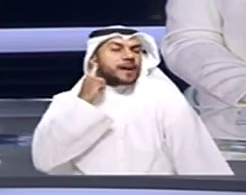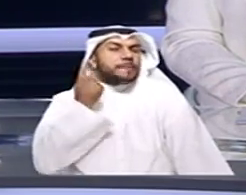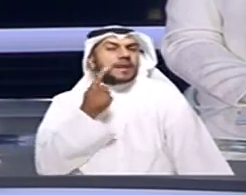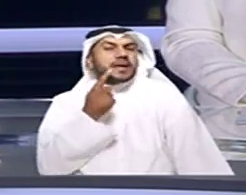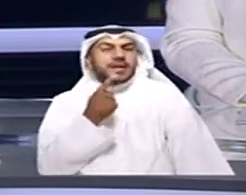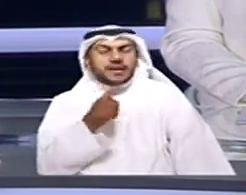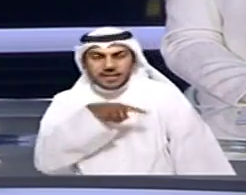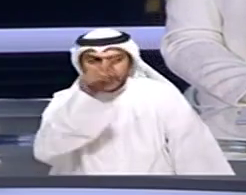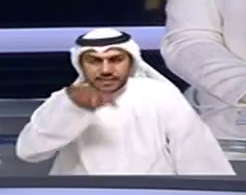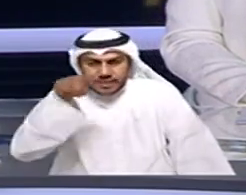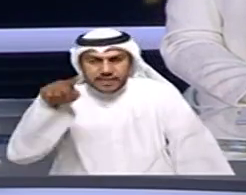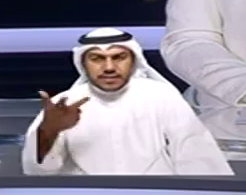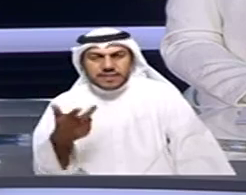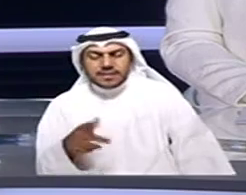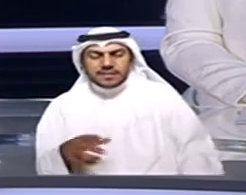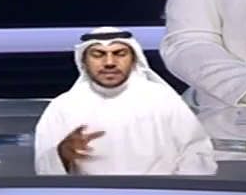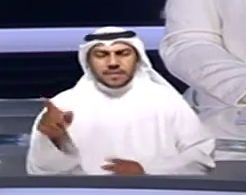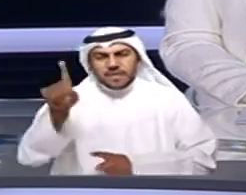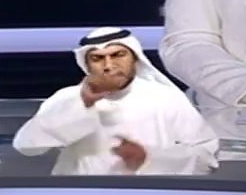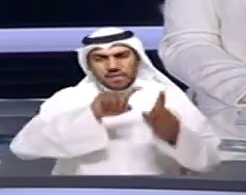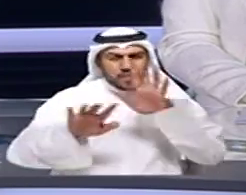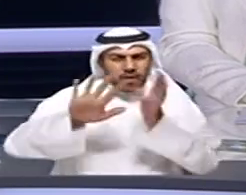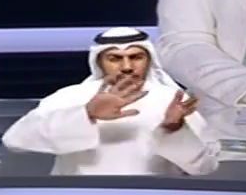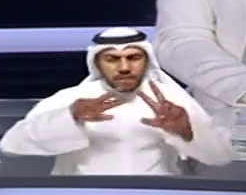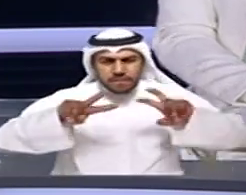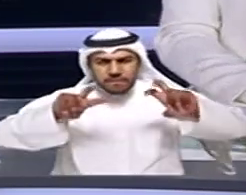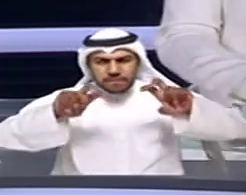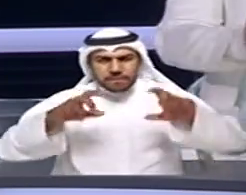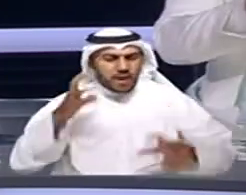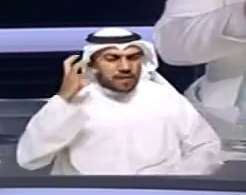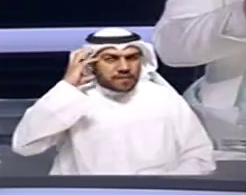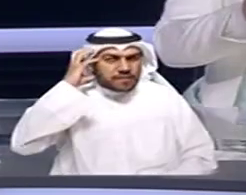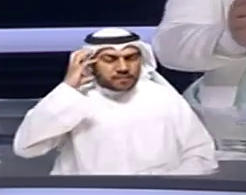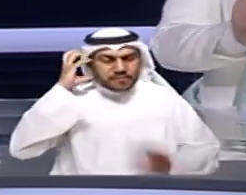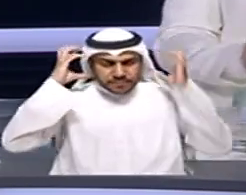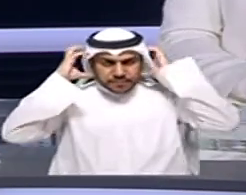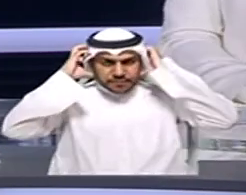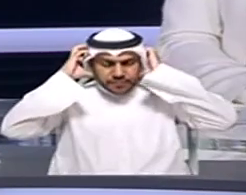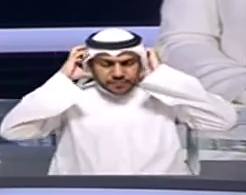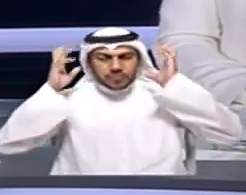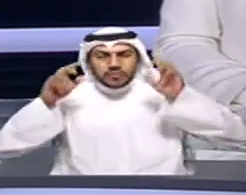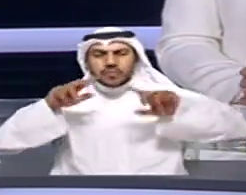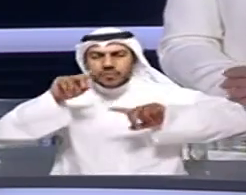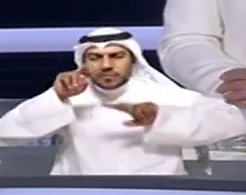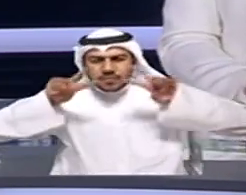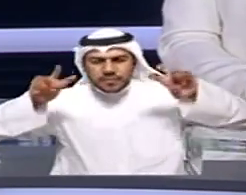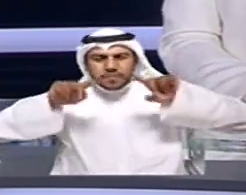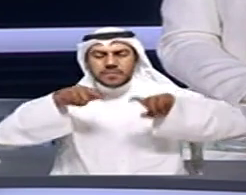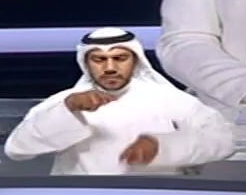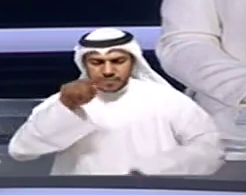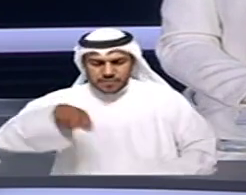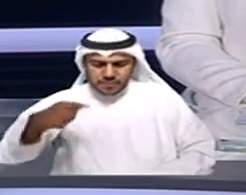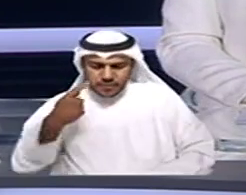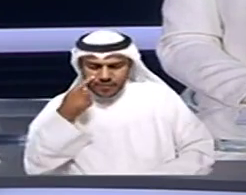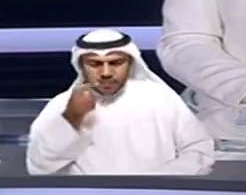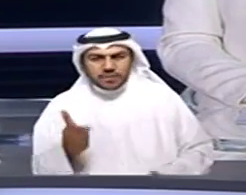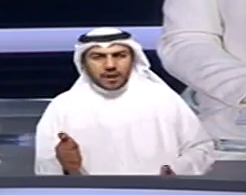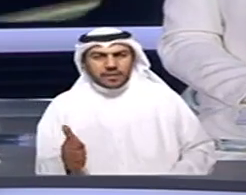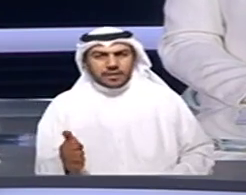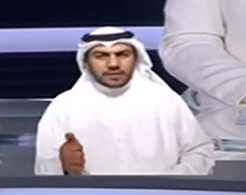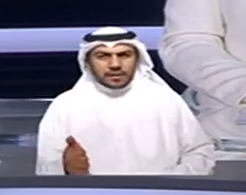السمع والنطق على مستوى دولة الكويت. نعم، المركز يعد الأكبر من نوعه في منطقة الخليج